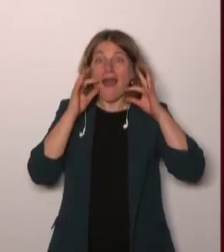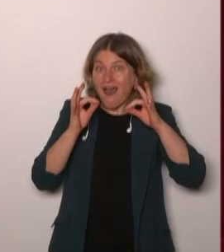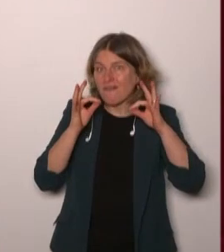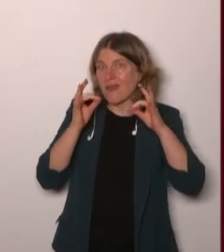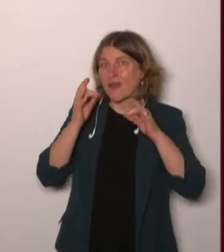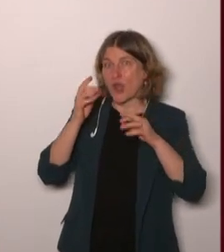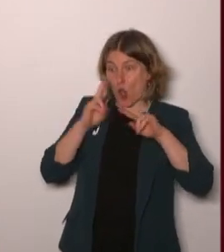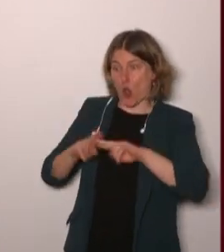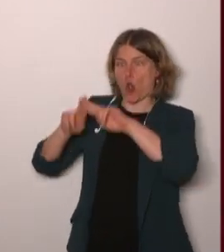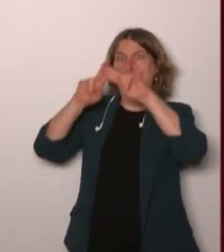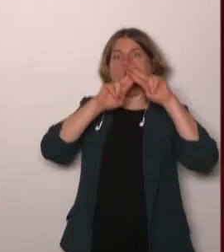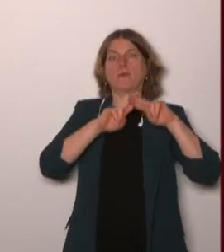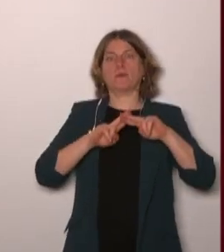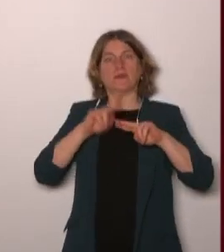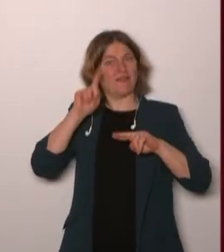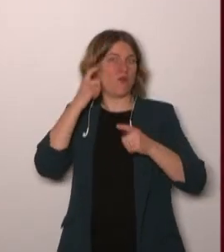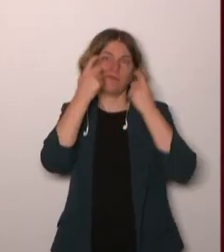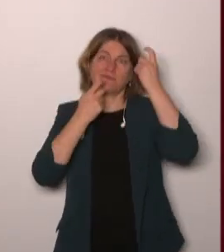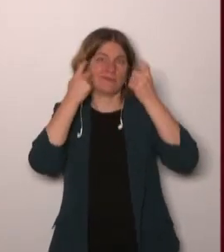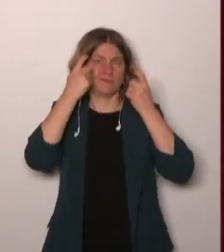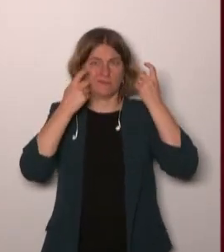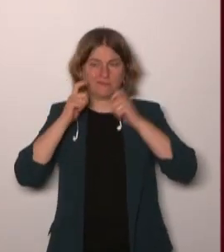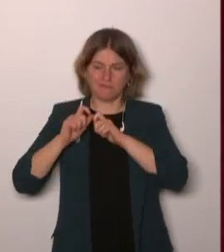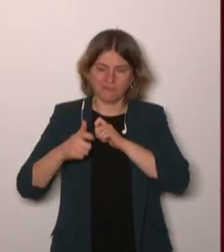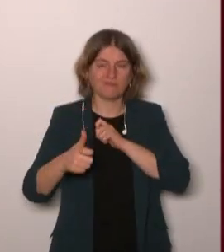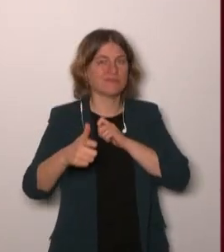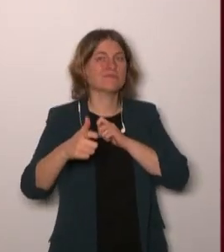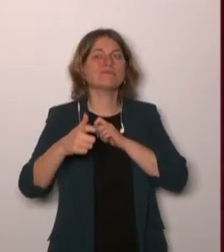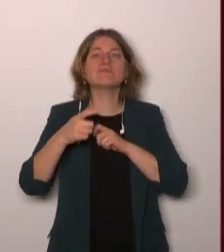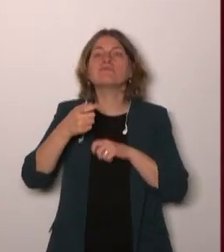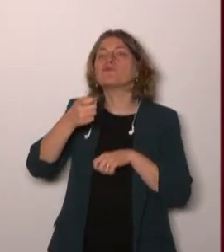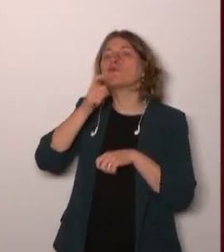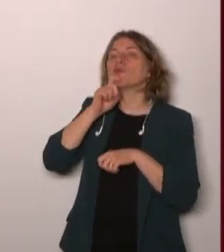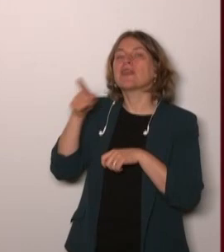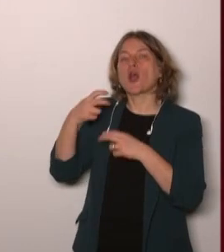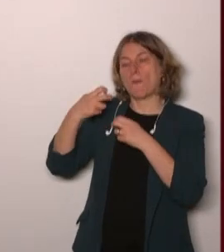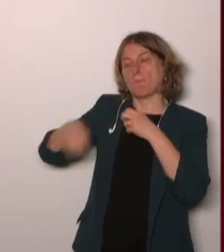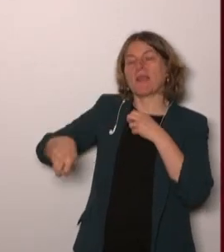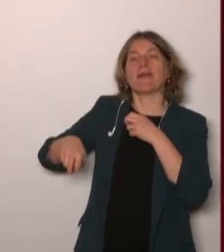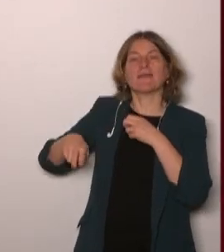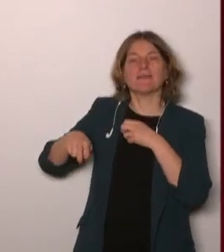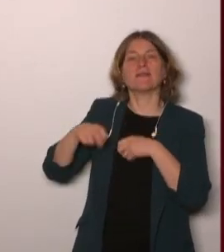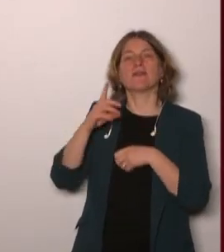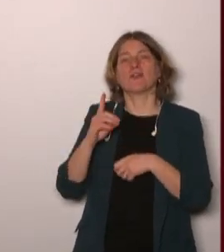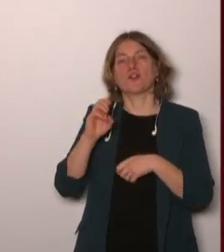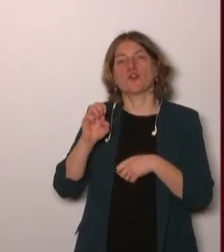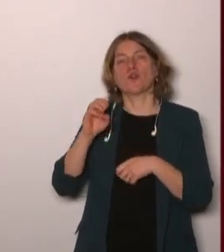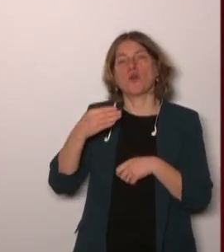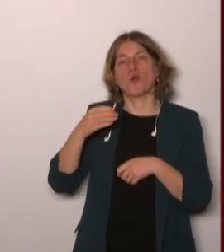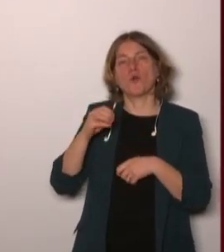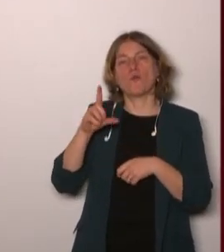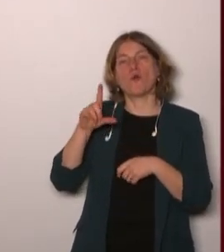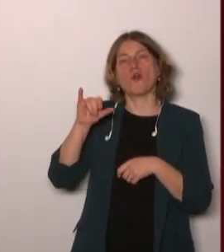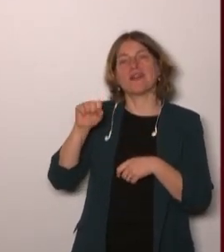il y ait cette réflexion je rejoins tout à fait ce qu'a dit ce qu'a dit Pierre de Molis c'est évidemment